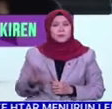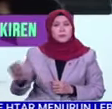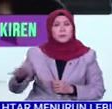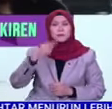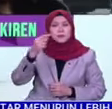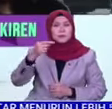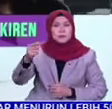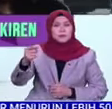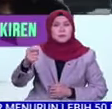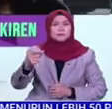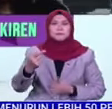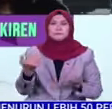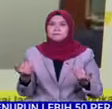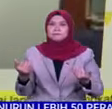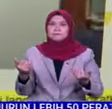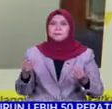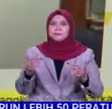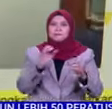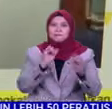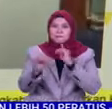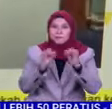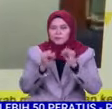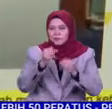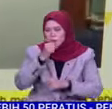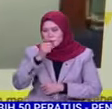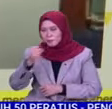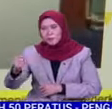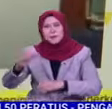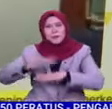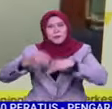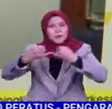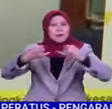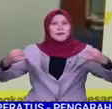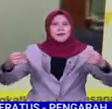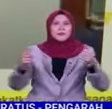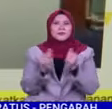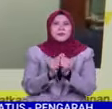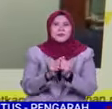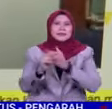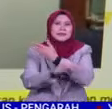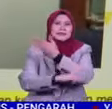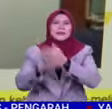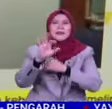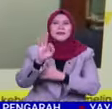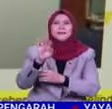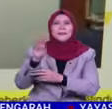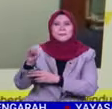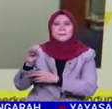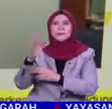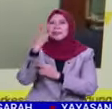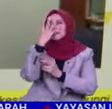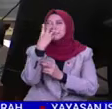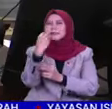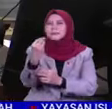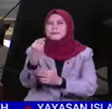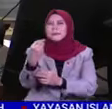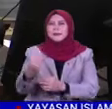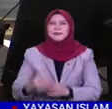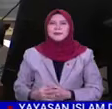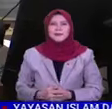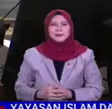Beliau berkata demikian dalam sesi wawancara secara dalam talian bersama-sama Negeri FM di Seremban.